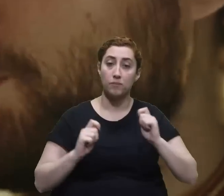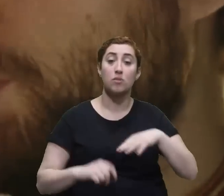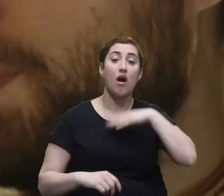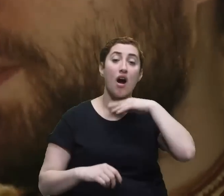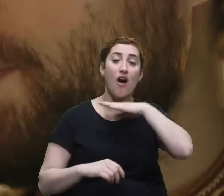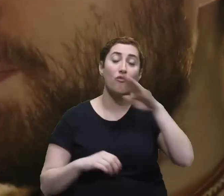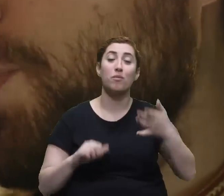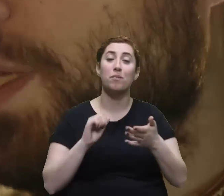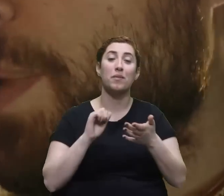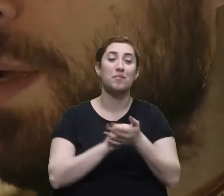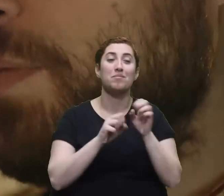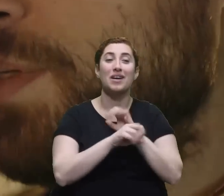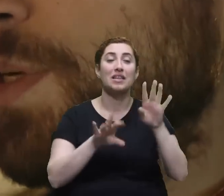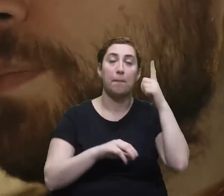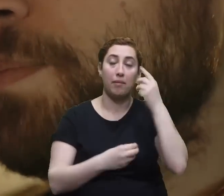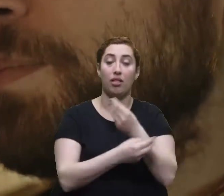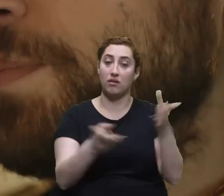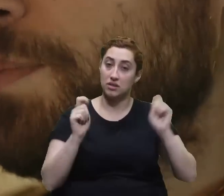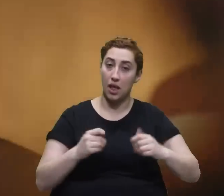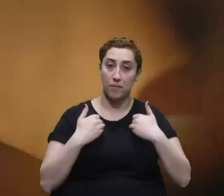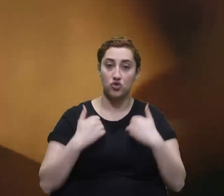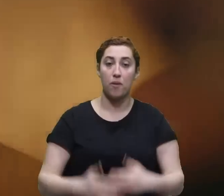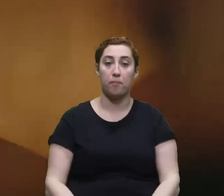Avrupa matbuatına da bu şekilde beyanat vereceğim.